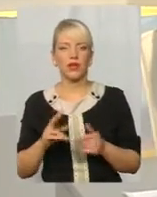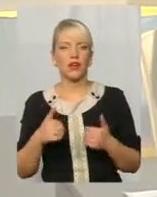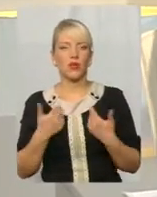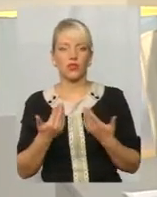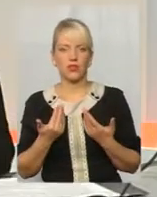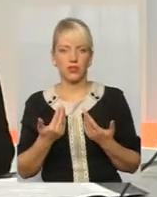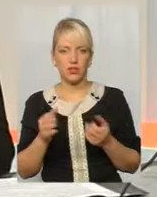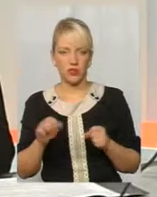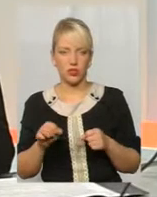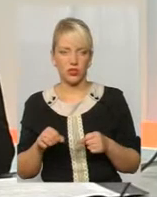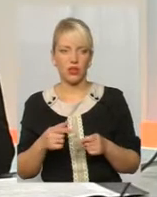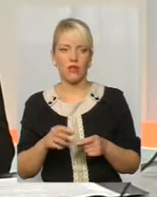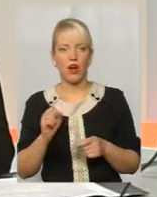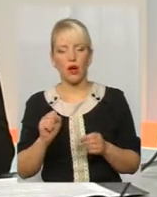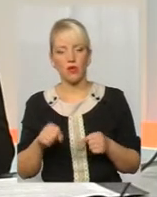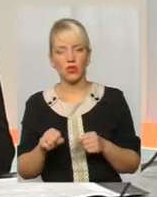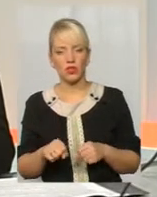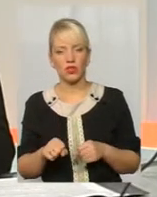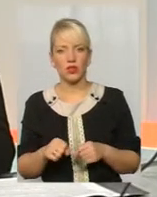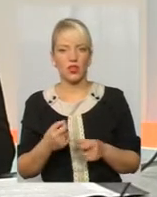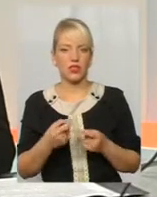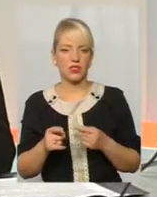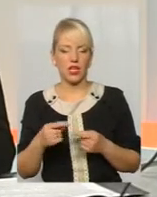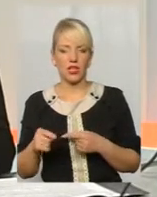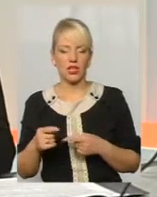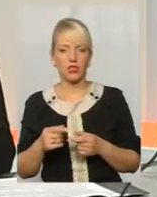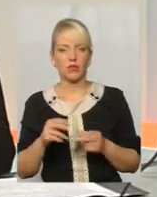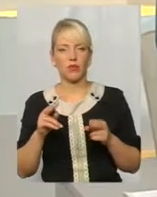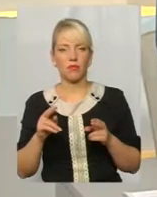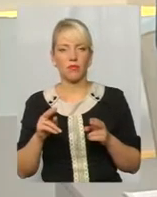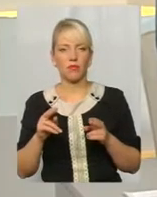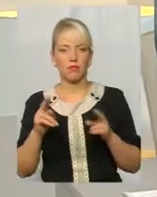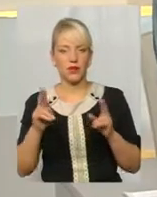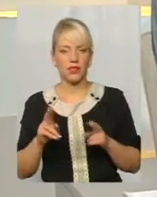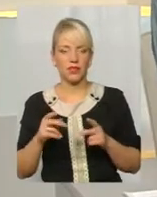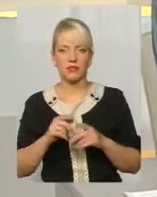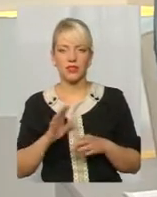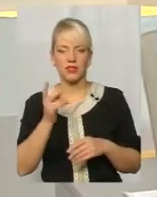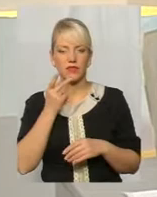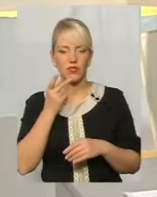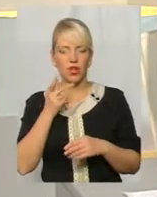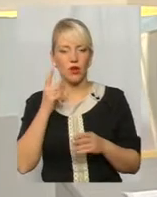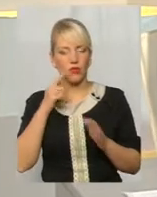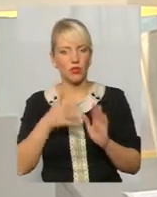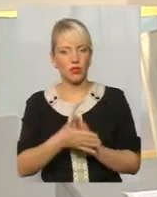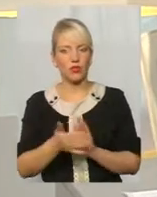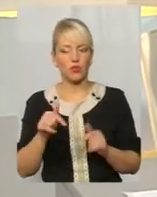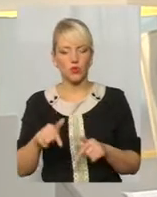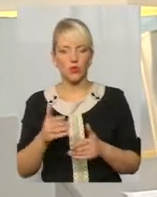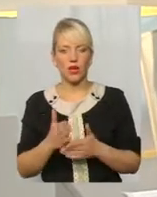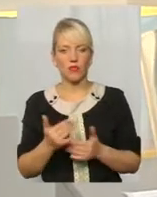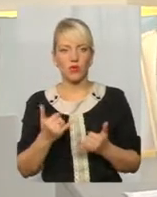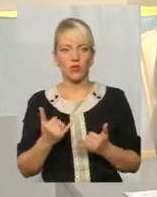хотілося, можливо, а можливо за іншими якимись принципами, не завжди прозорими. Тут ми маємо вже на